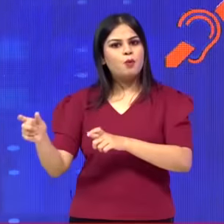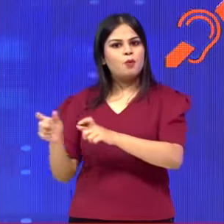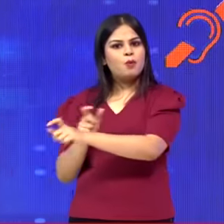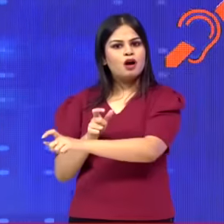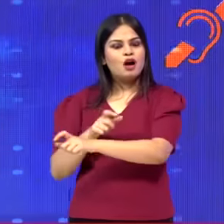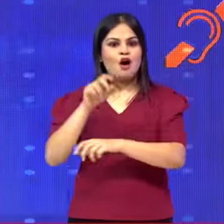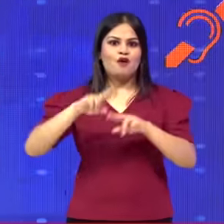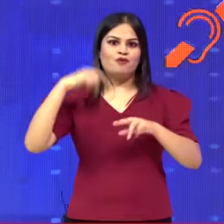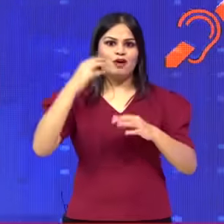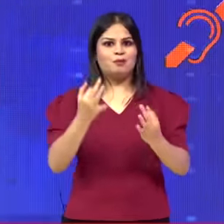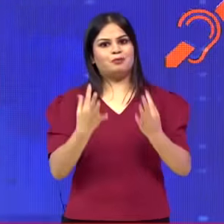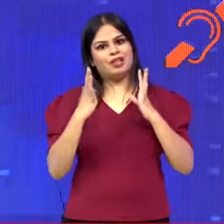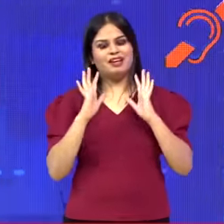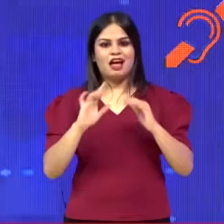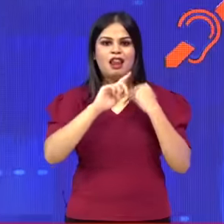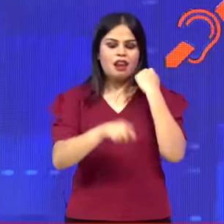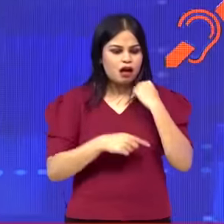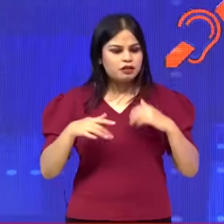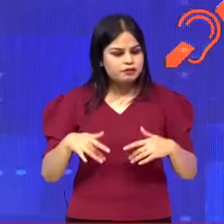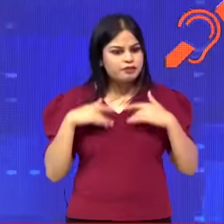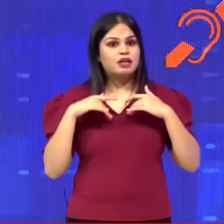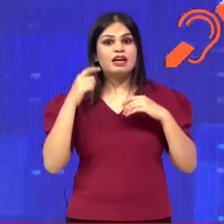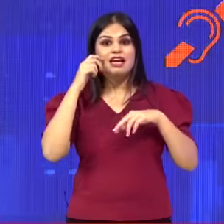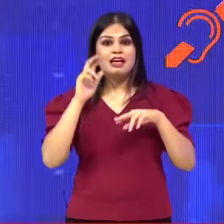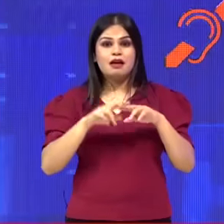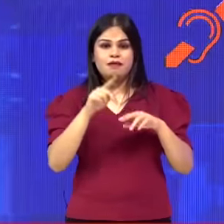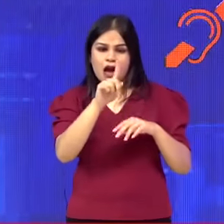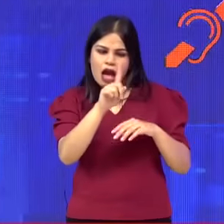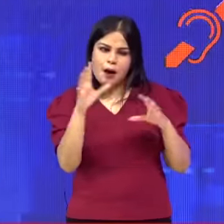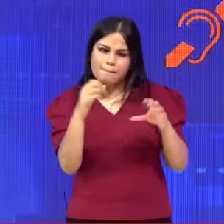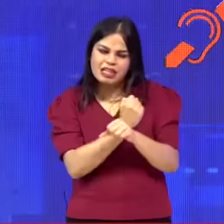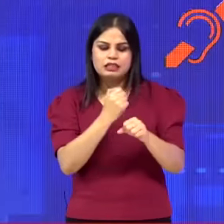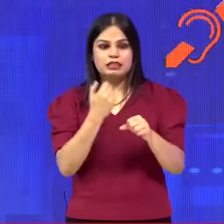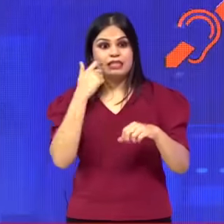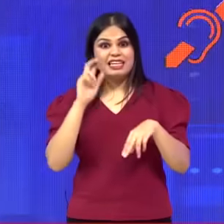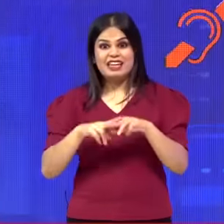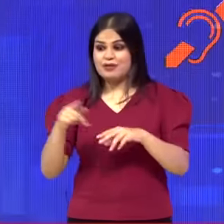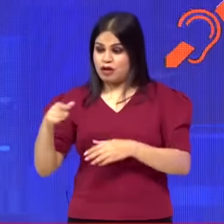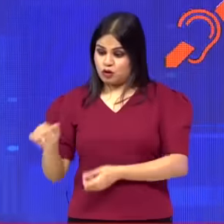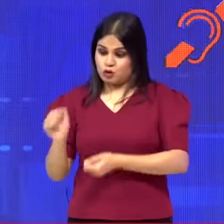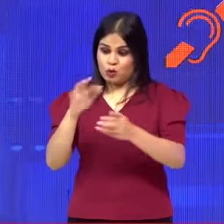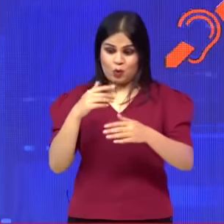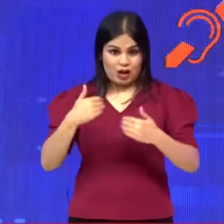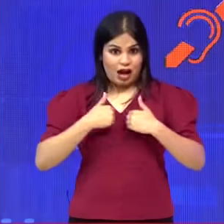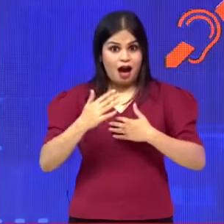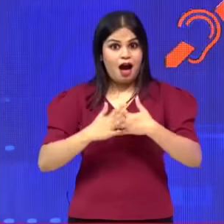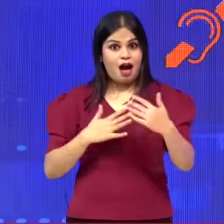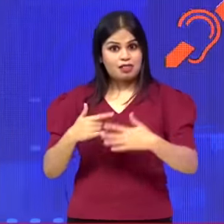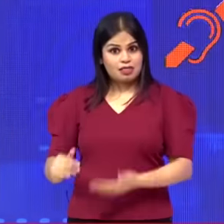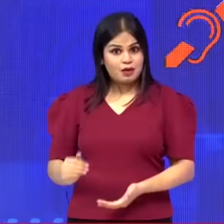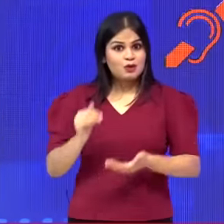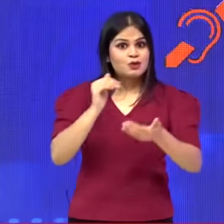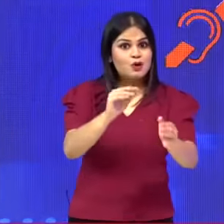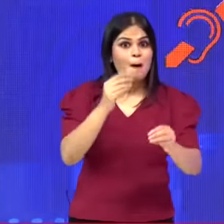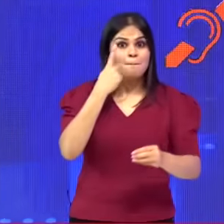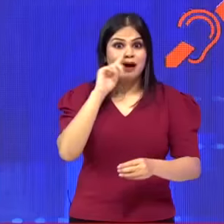है, यू नो, आई जस्ट फील दैट वो अगर आ जाता उसके अंदर तो दिस फिल्म वुड हैव बीन के दैट इमोशन ही सीज